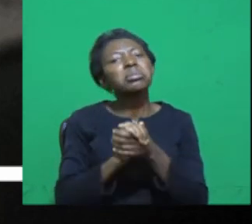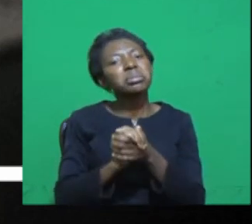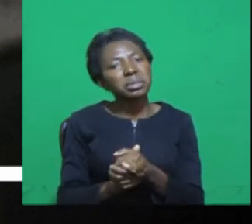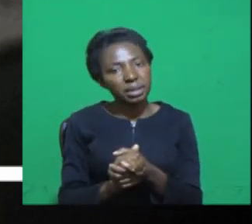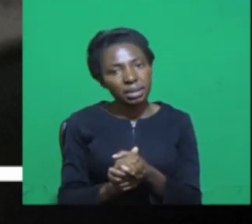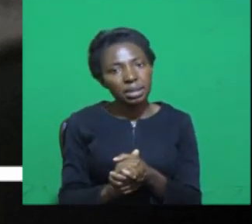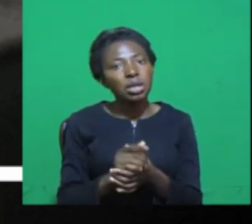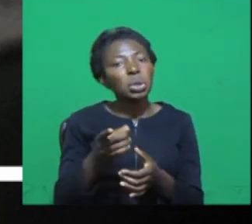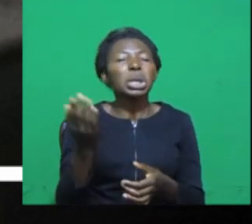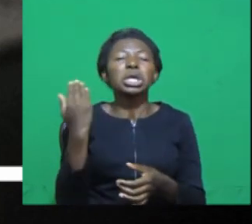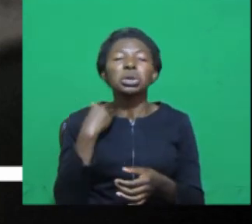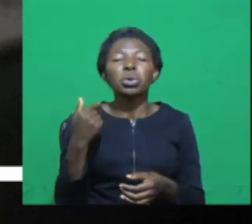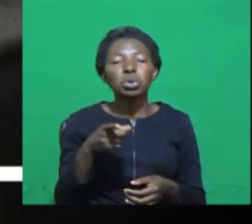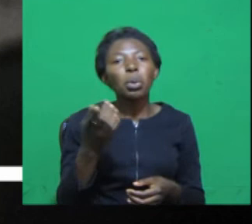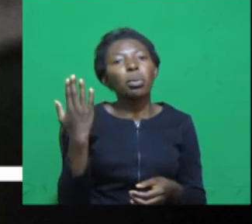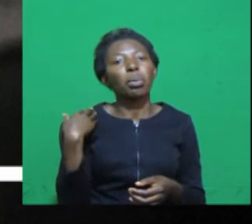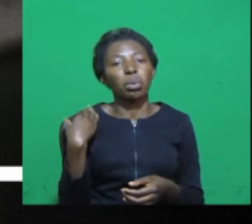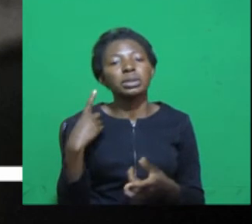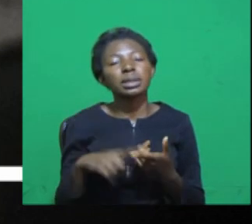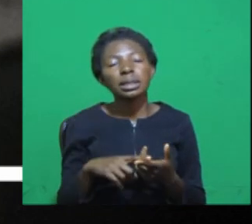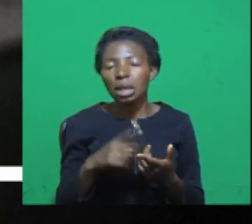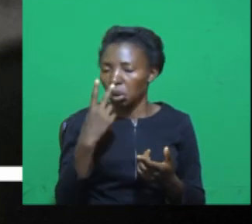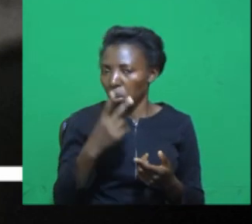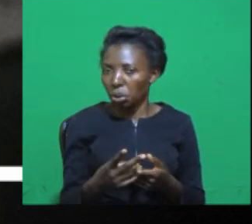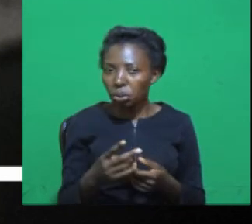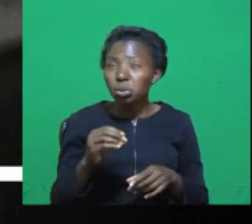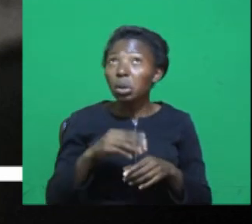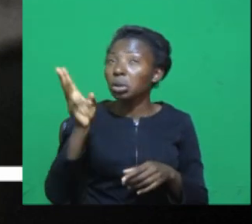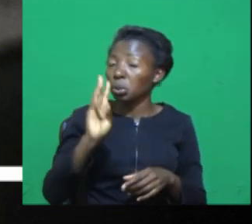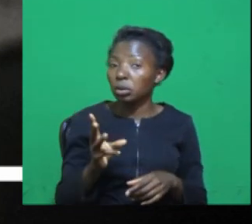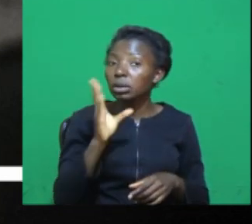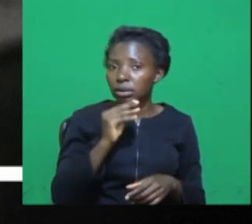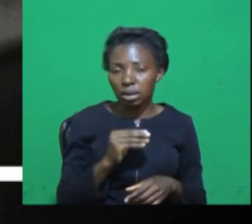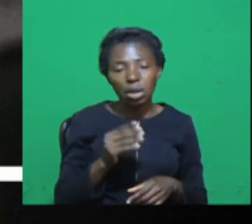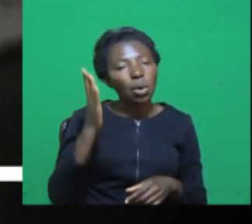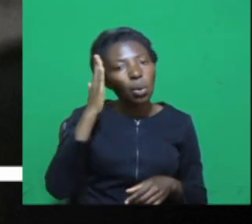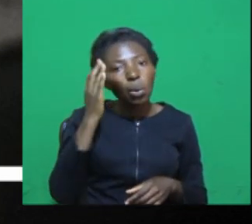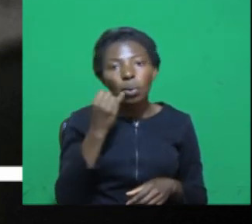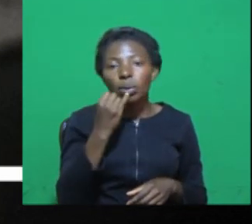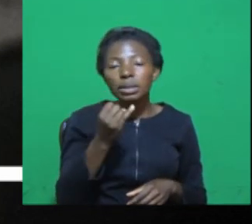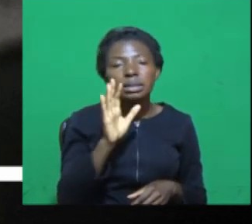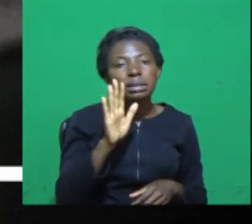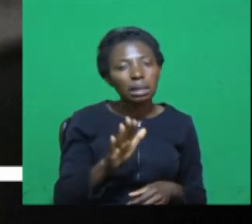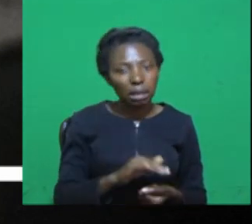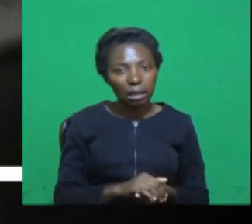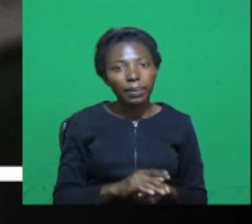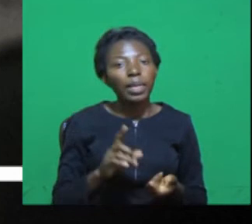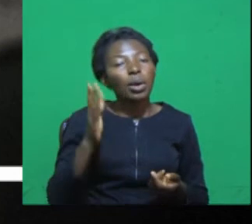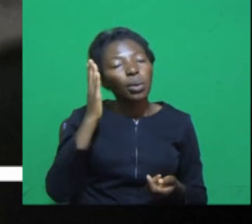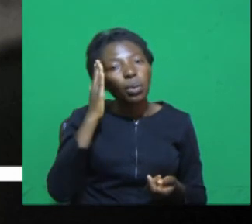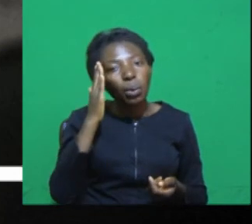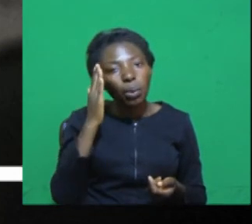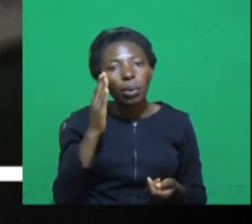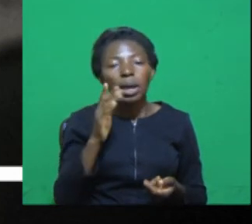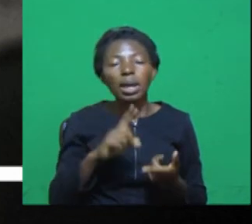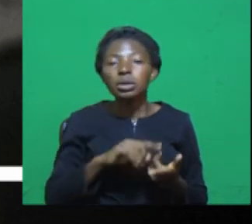Zimri, muurayi watenzi wako? Iye akatarira kumusoro kuhwindo akati, ndianiko unonzwana naneni? Ndianiko?